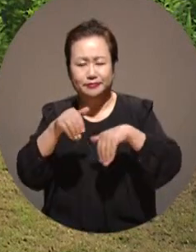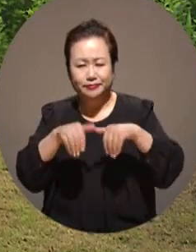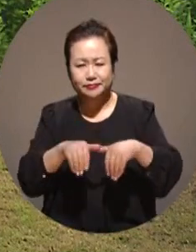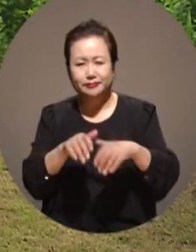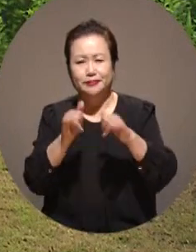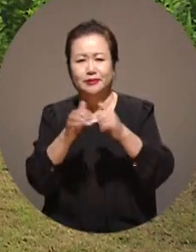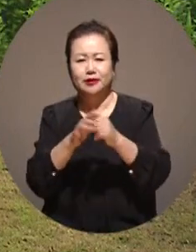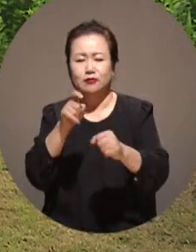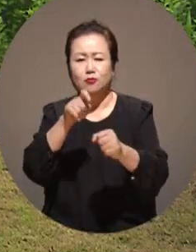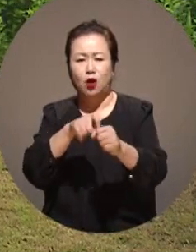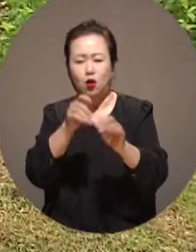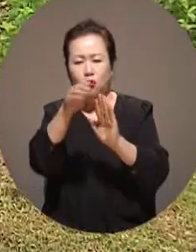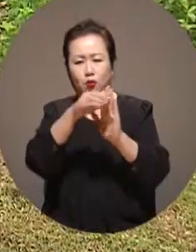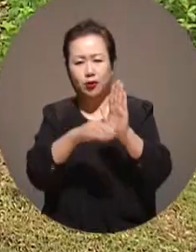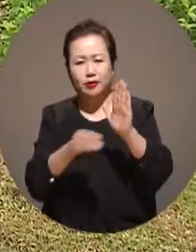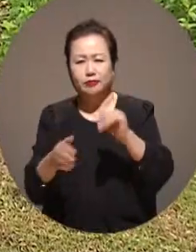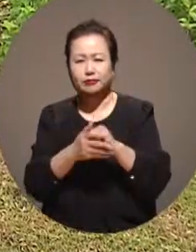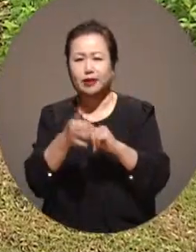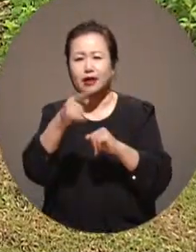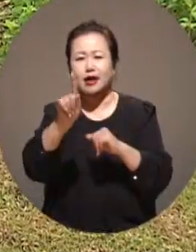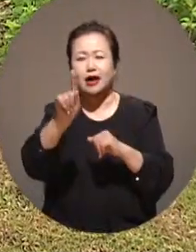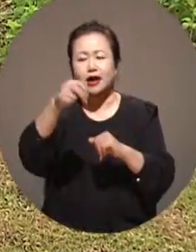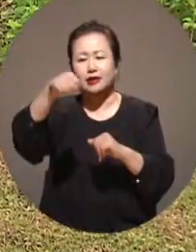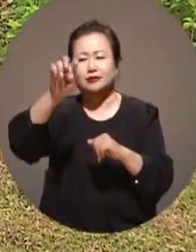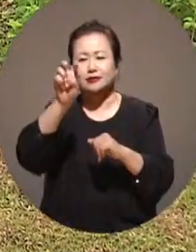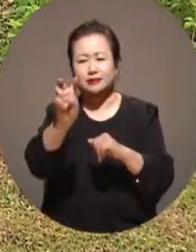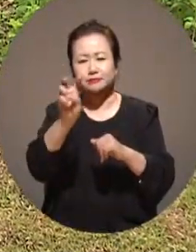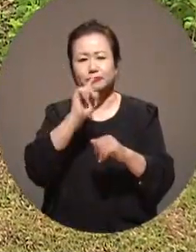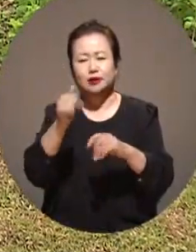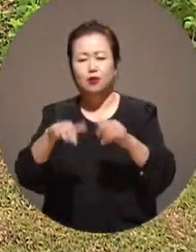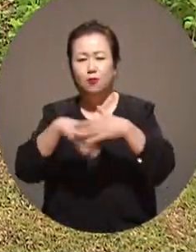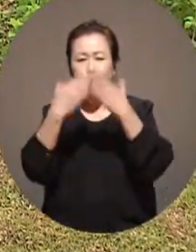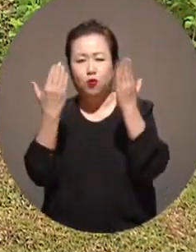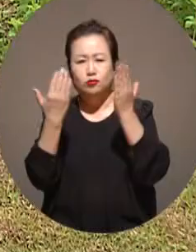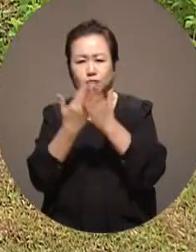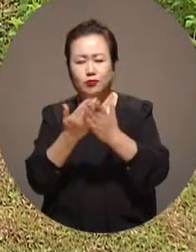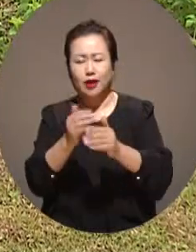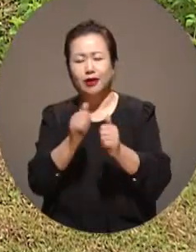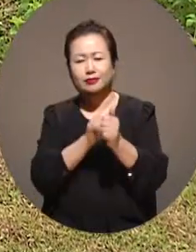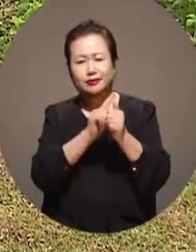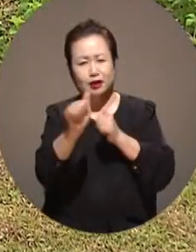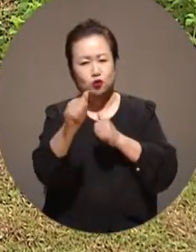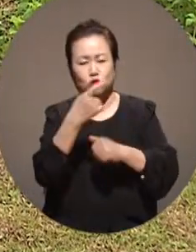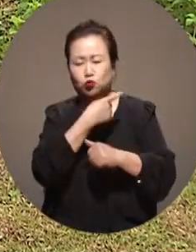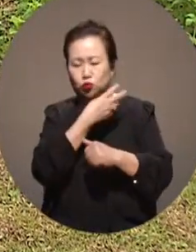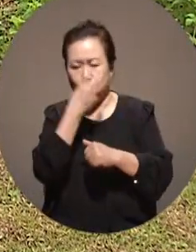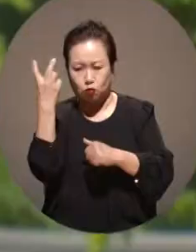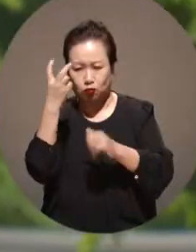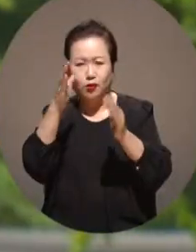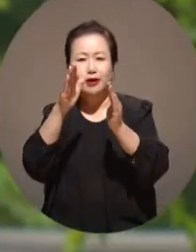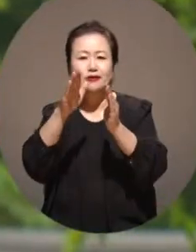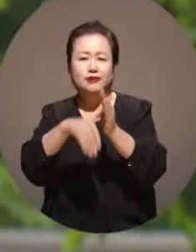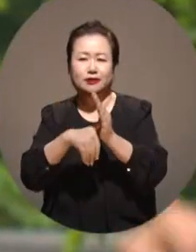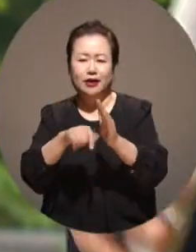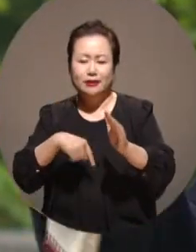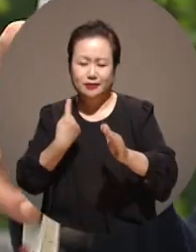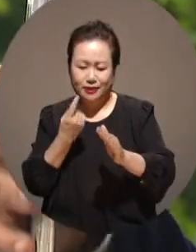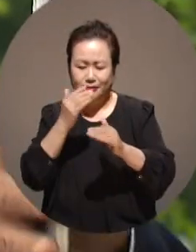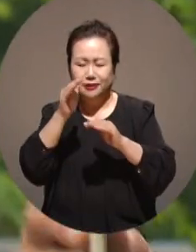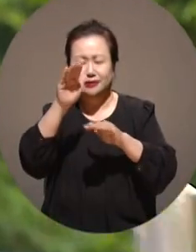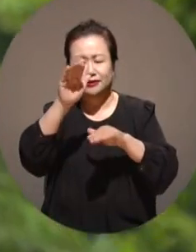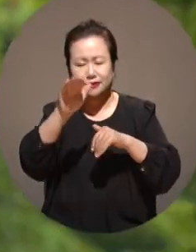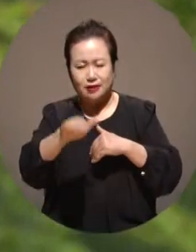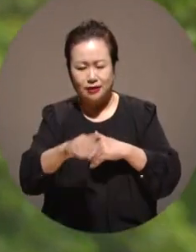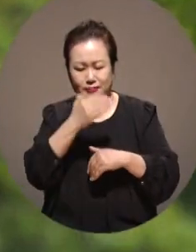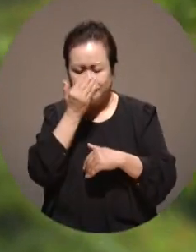중요한 덕목 가운데 하나인 하심을 언급하며 모두가 잘나고 모두가 똑똑한이 시대 자신을